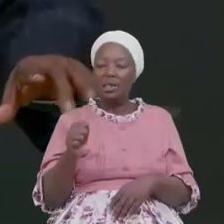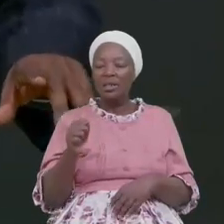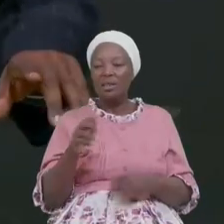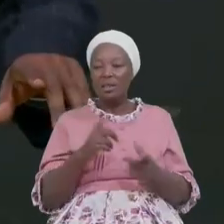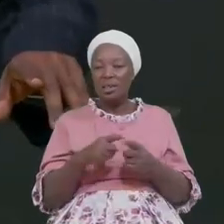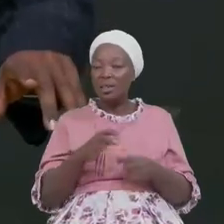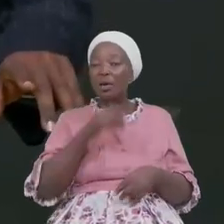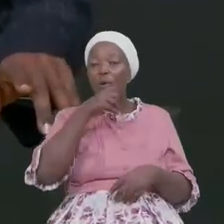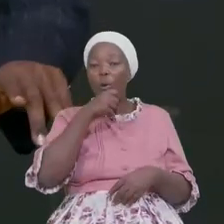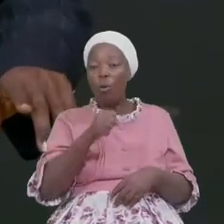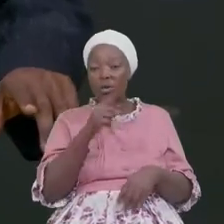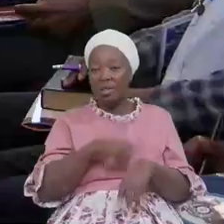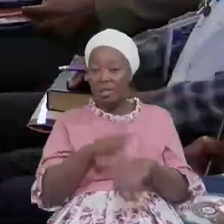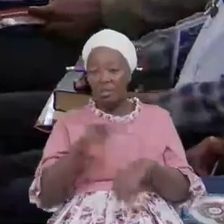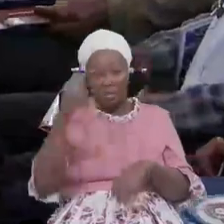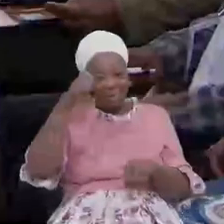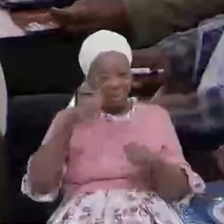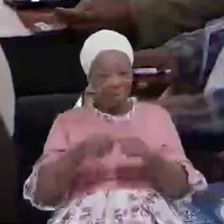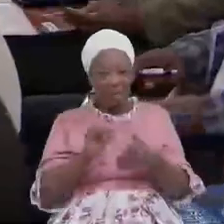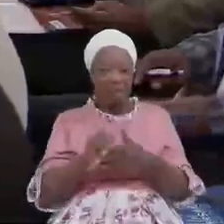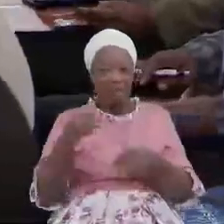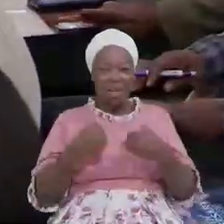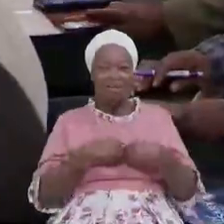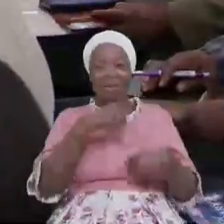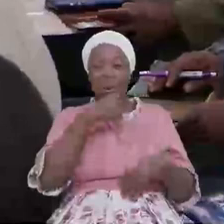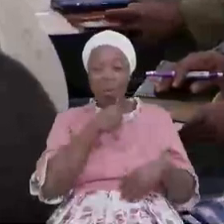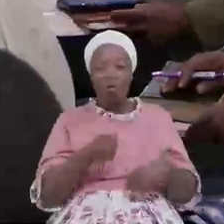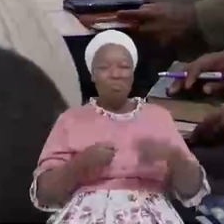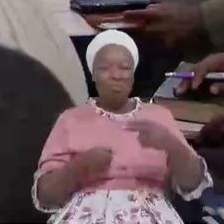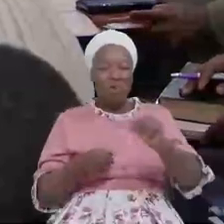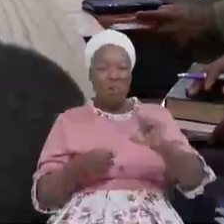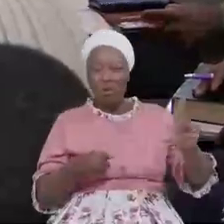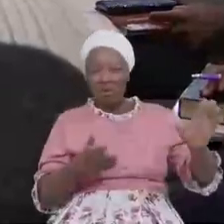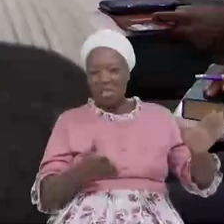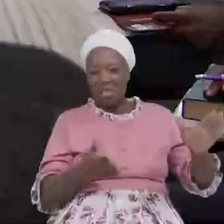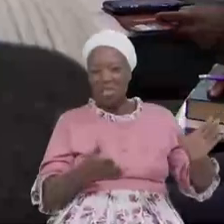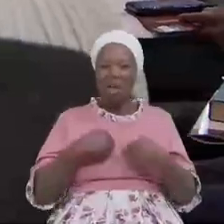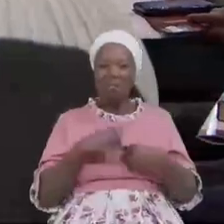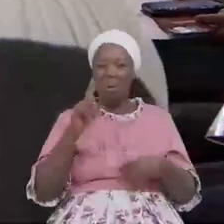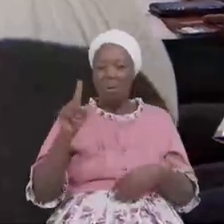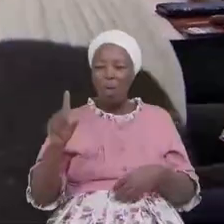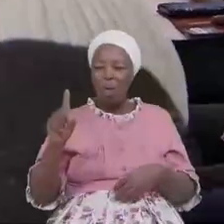non? Le pavillon là-bas, c'était comme ça. 1, 2, 3, 4.